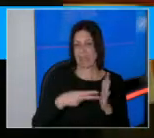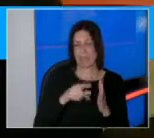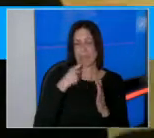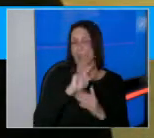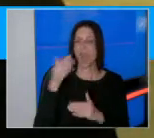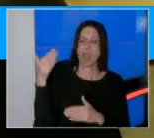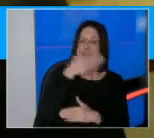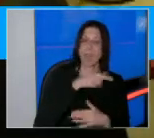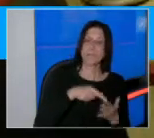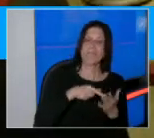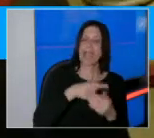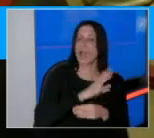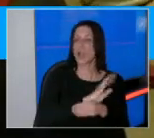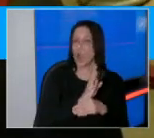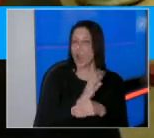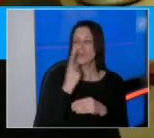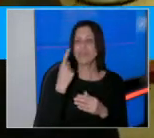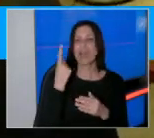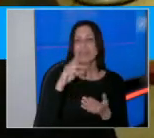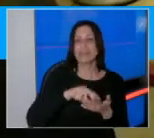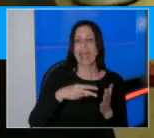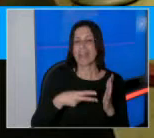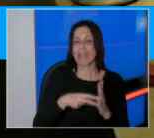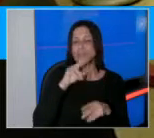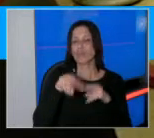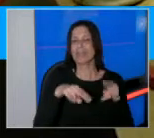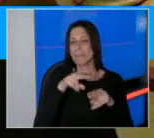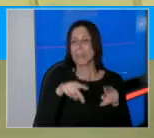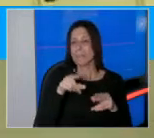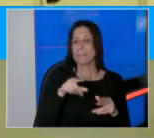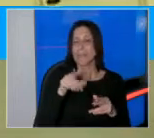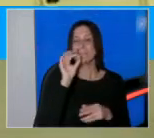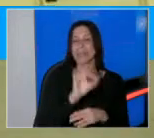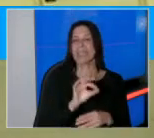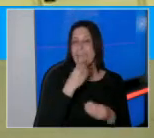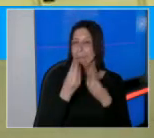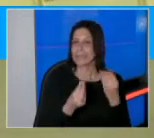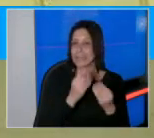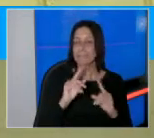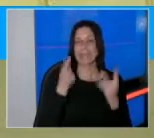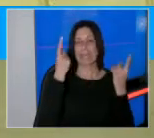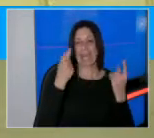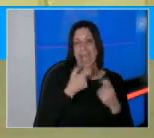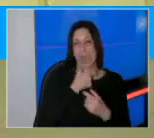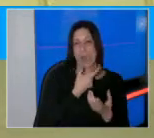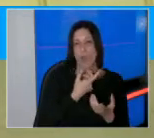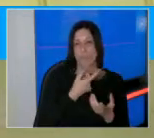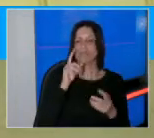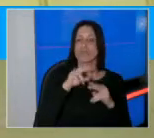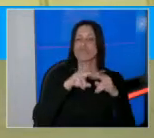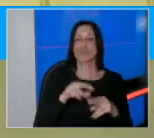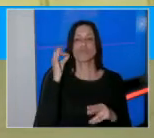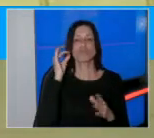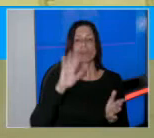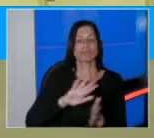הקורונה, אחד מהחדרים האקוטיים שמטפלים בפגיעה מינית במקרי חירום, וככה השאירו אותה, אמרו